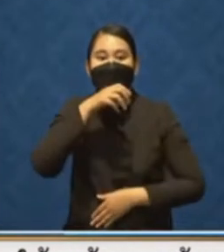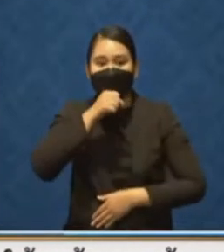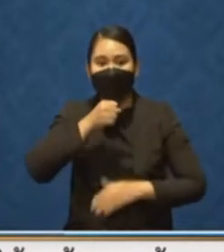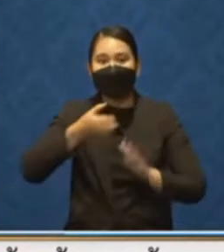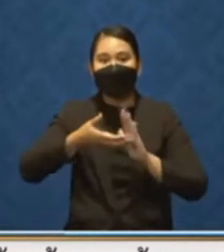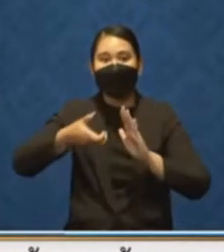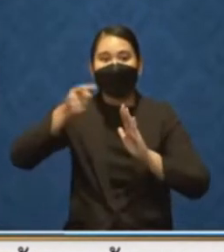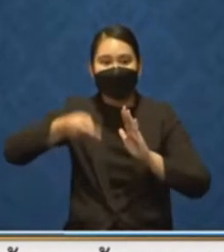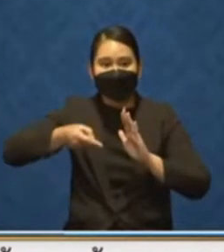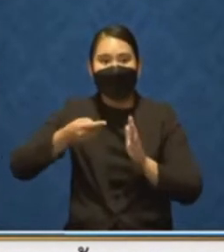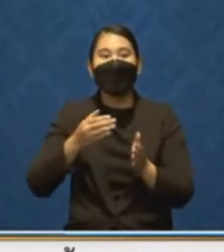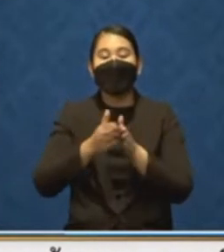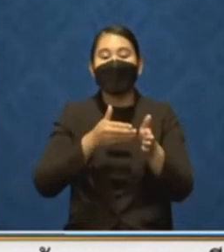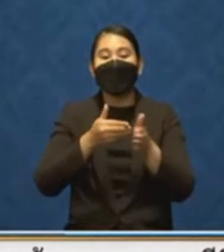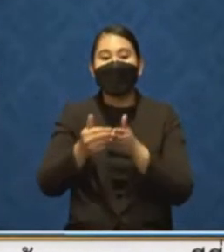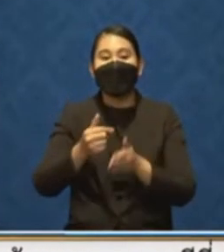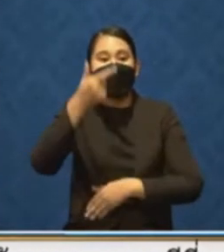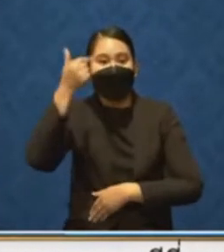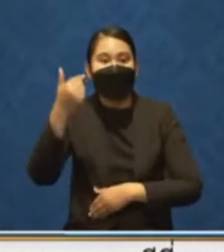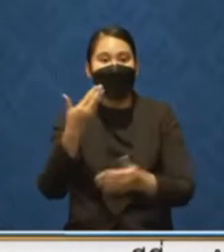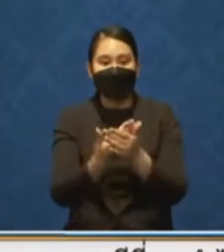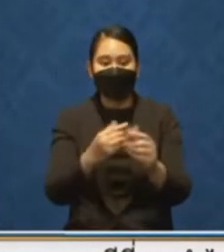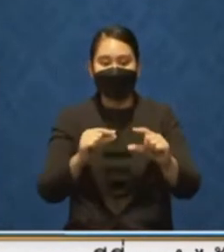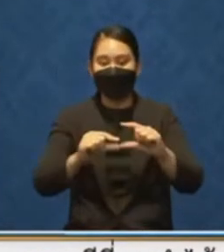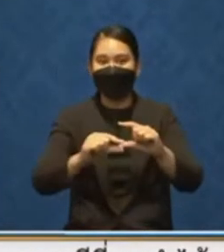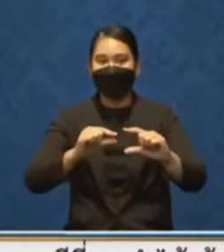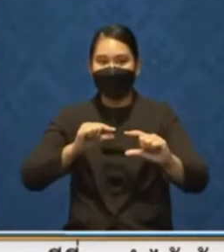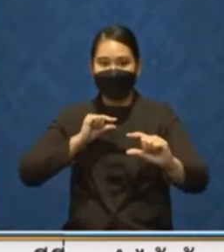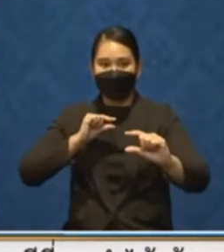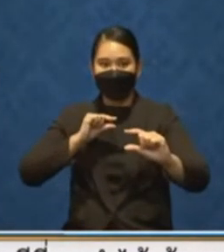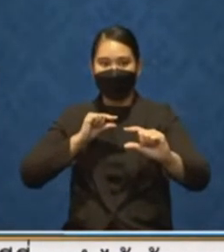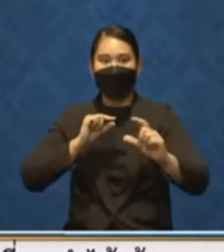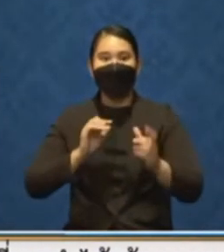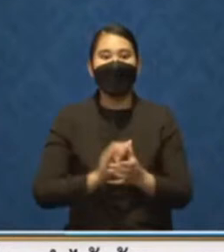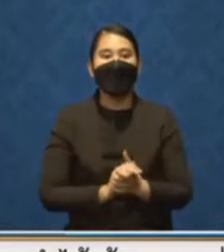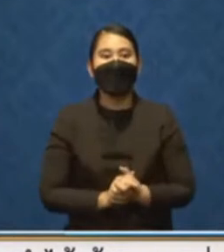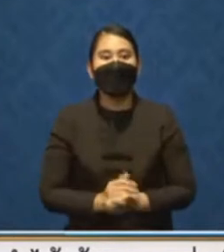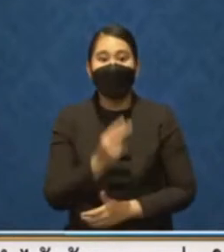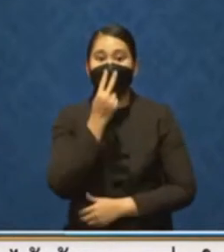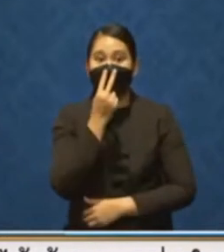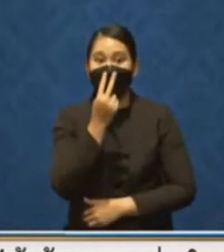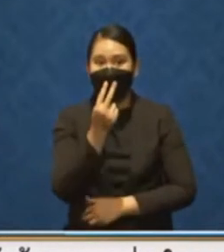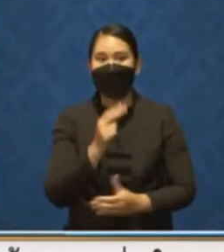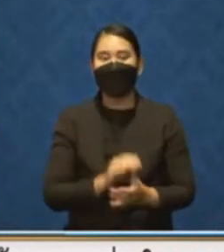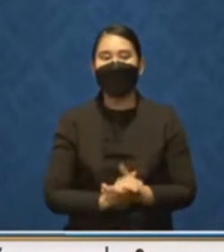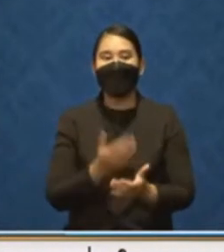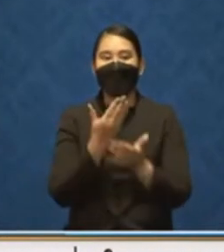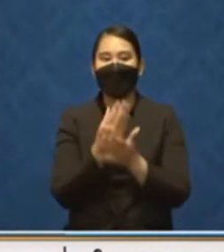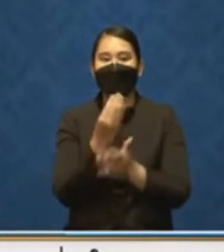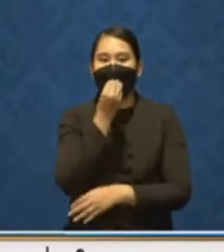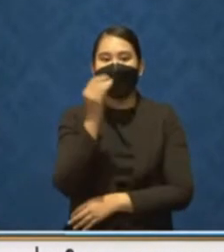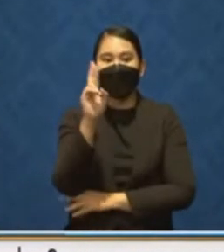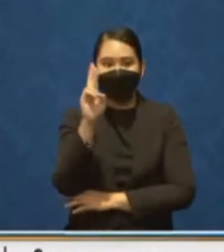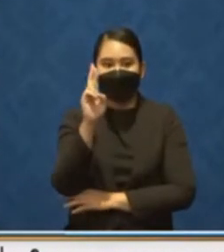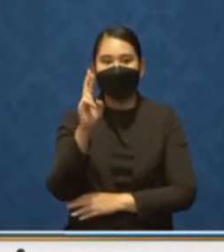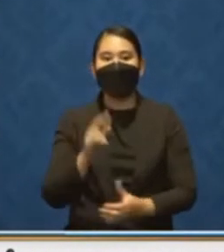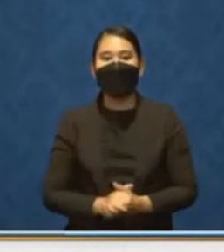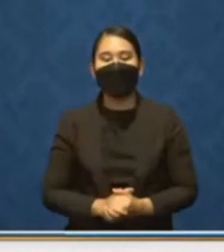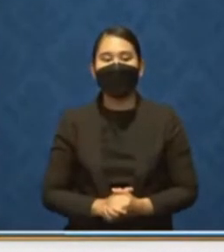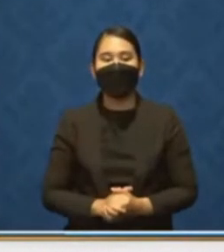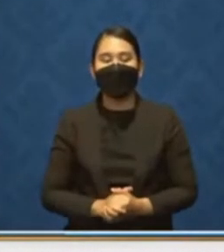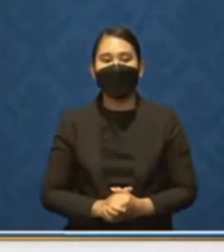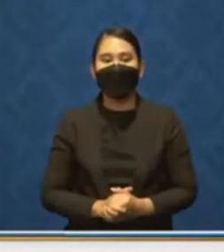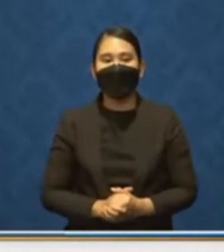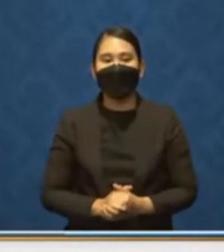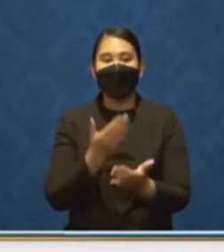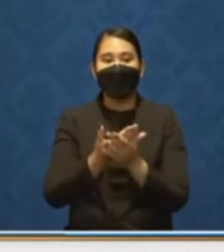ทิ้งเงินทอนอะไรครับทุกท่านเลยมีตั้งแต่นะฮะข้างบนข้างล่างคืออะไรค่าอาหารกลางวันใช่ไหมครับมี